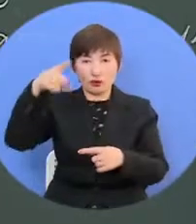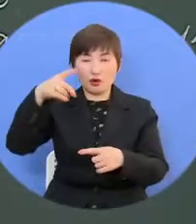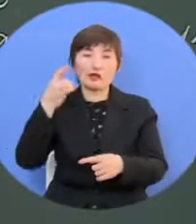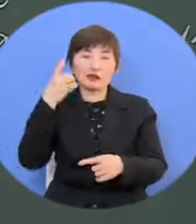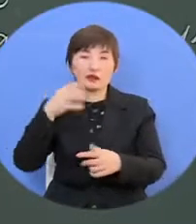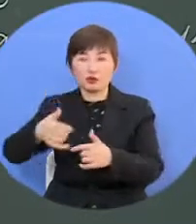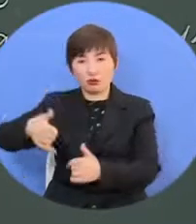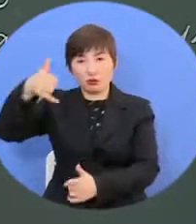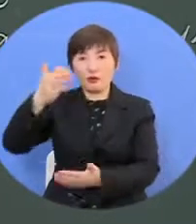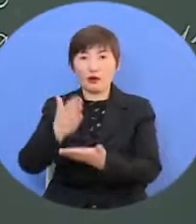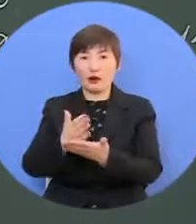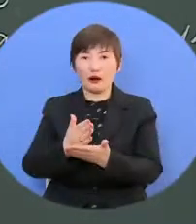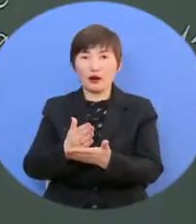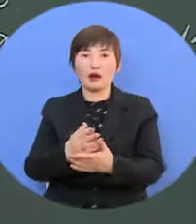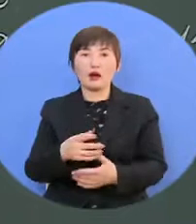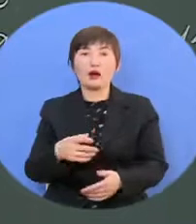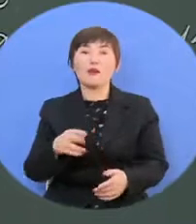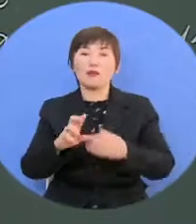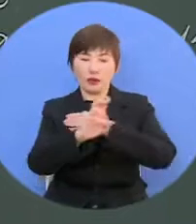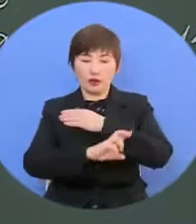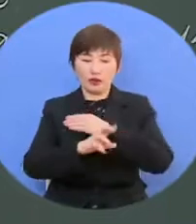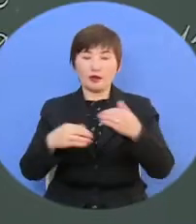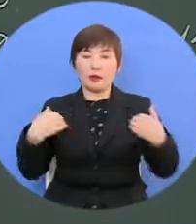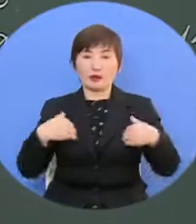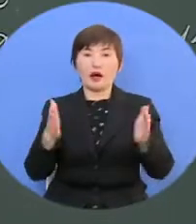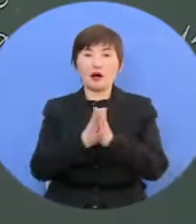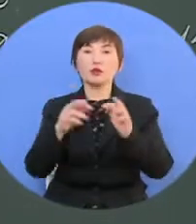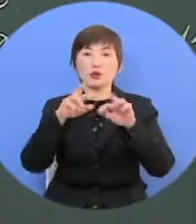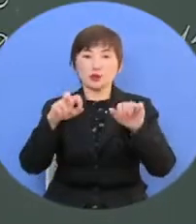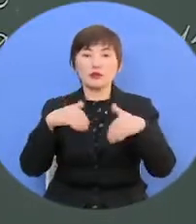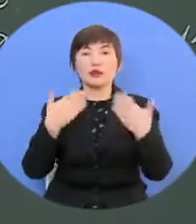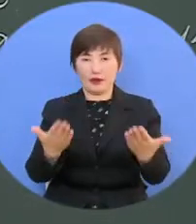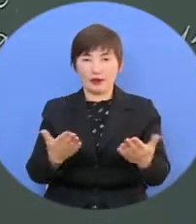өндөр байгаад байгааг бүгдээрээ одоо биологийн багштайгаа хамтран судалцгаая.